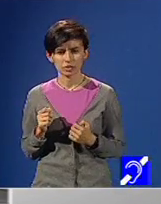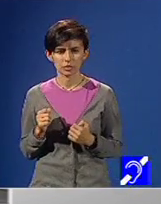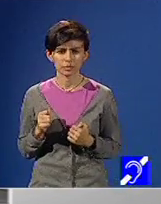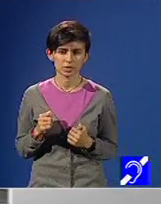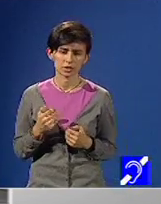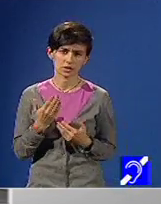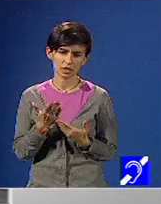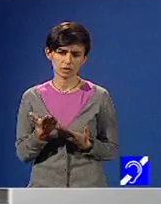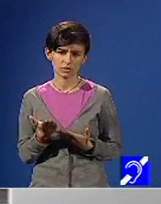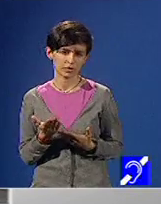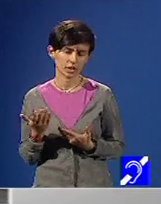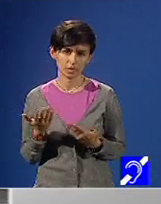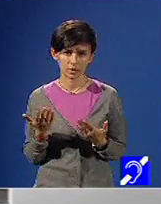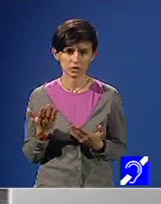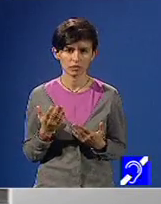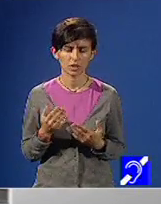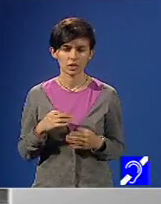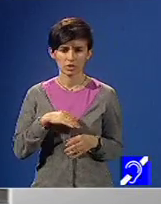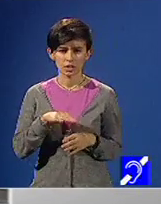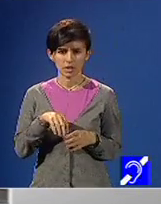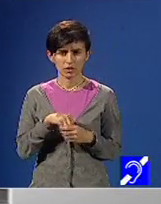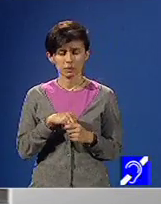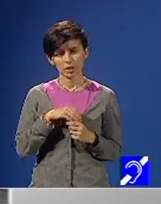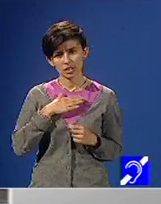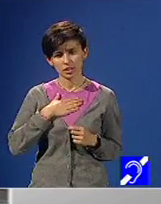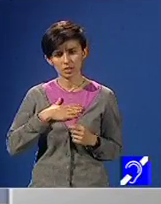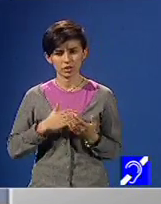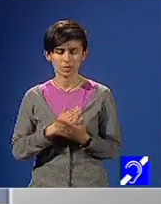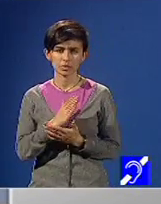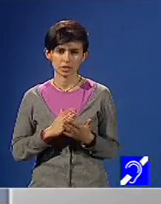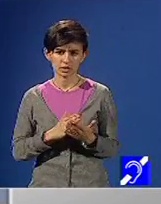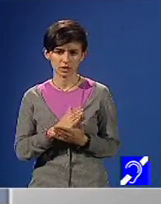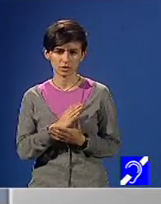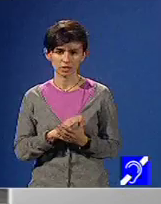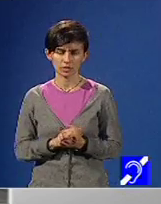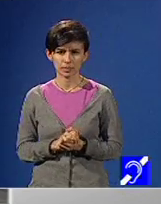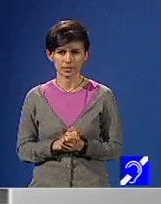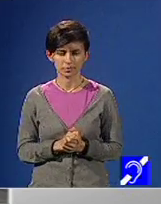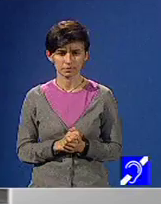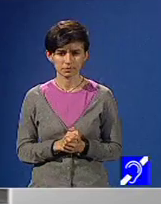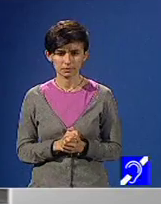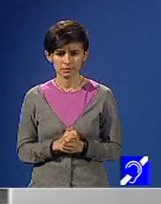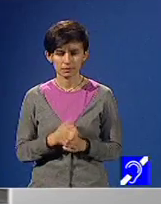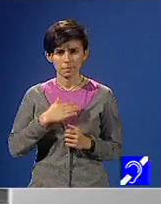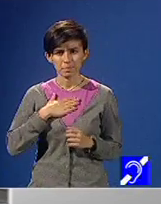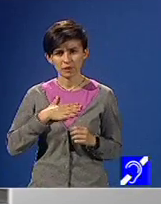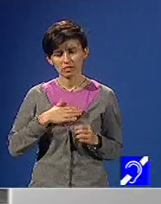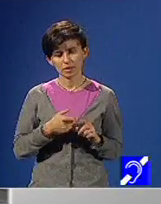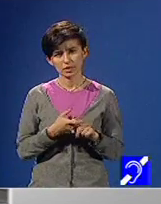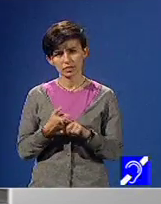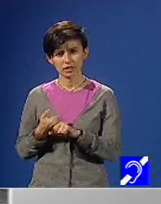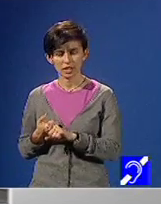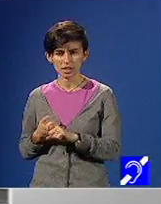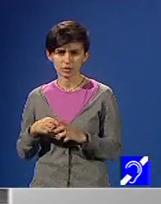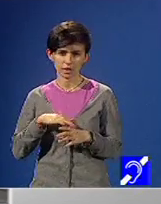oferim ceva unei familii, ne dorim să continuăm să colaborăm cu această familie, chiar dacă nu ne